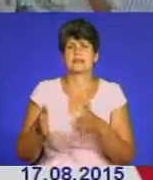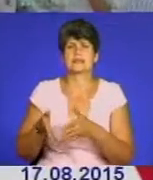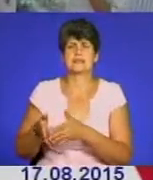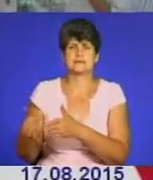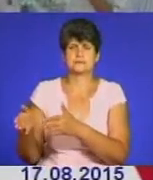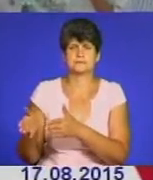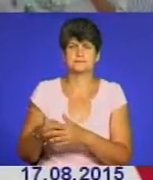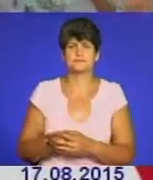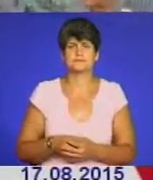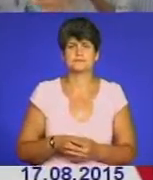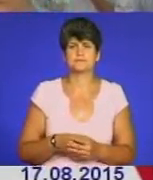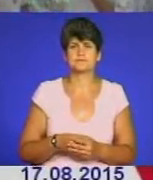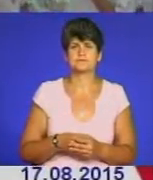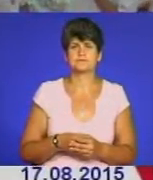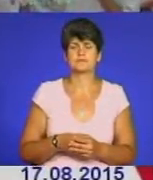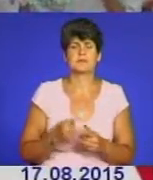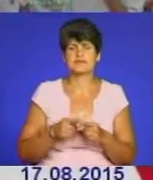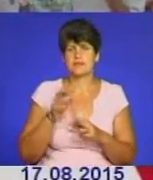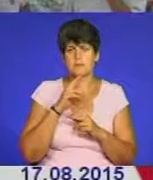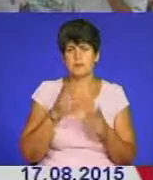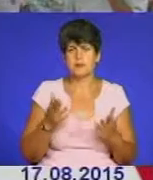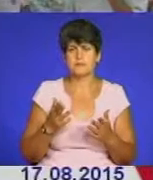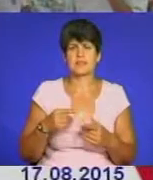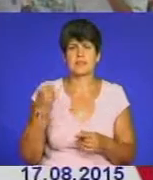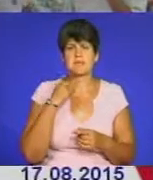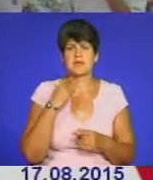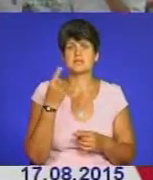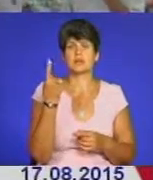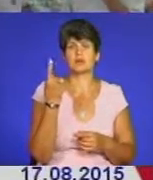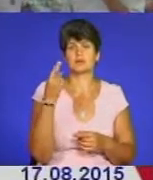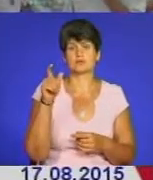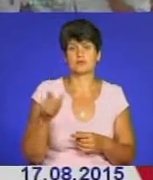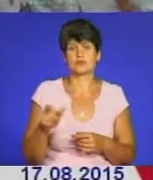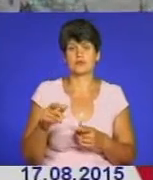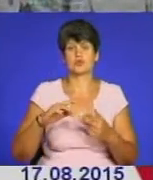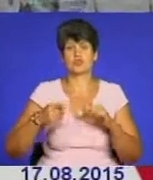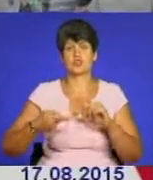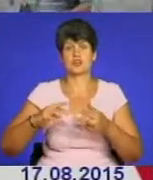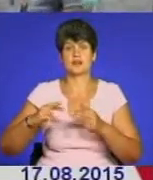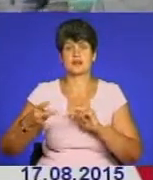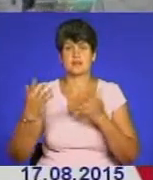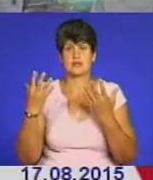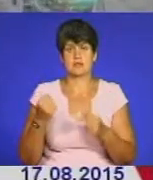ринку це, в принципі, неправильно. І на м'ясі один чоловік, і то вони через день торгують.